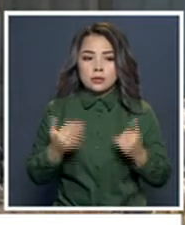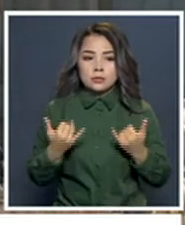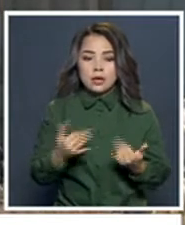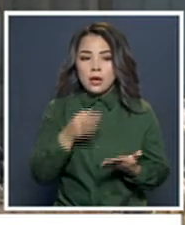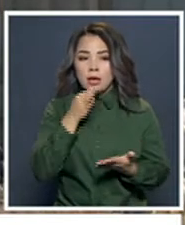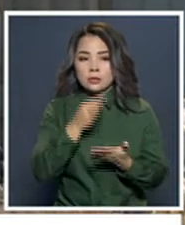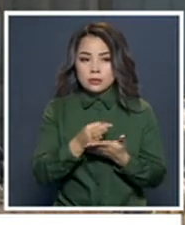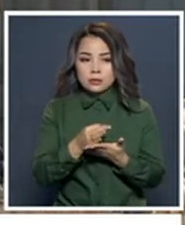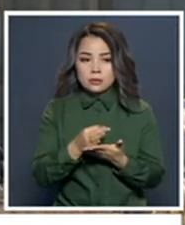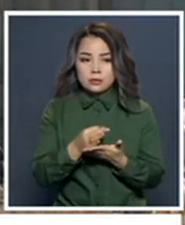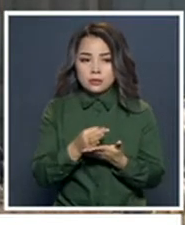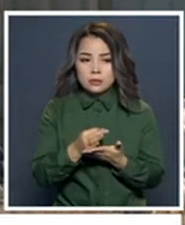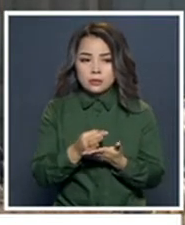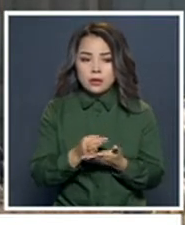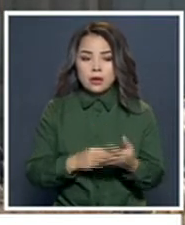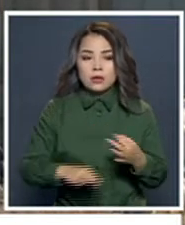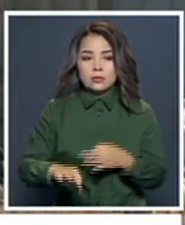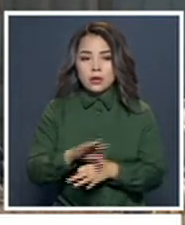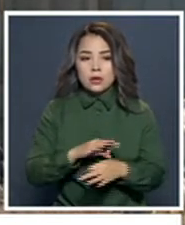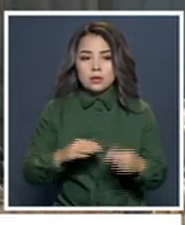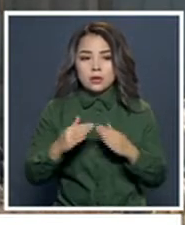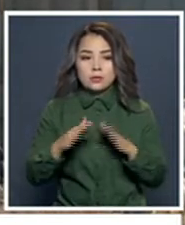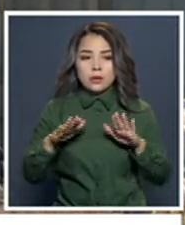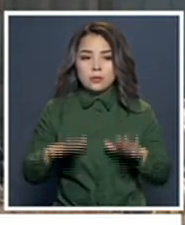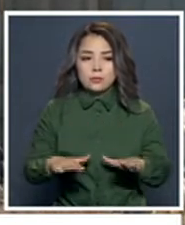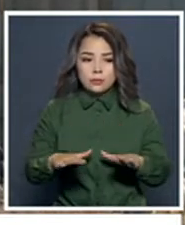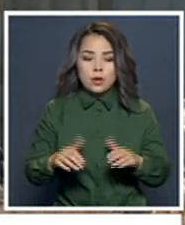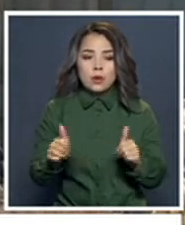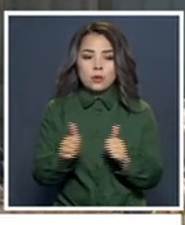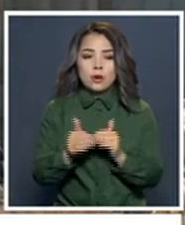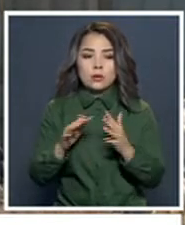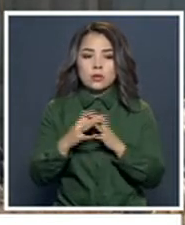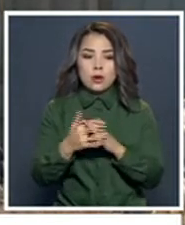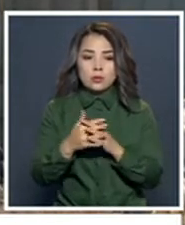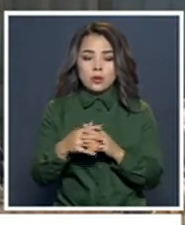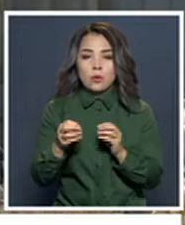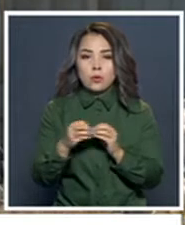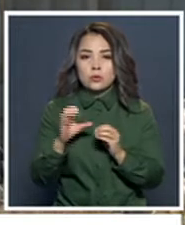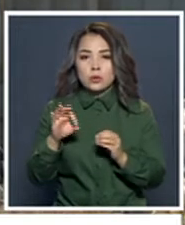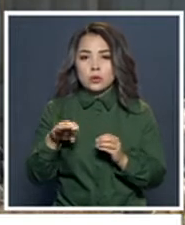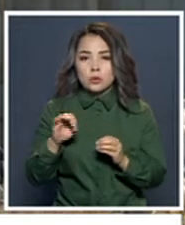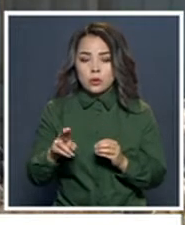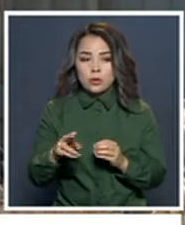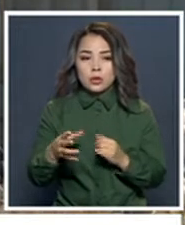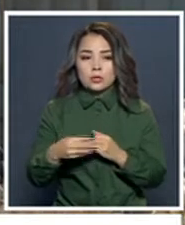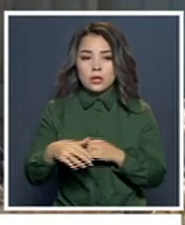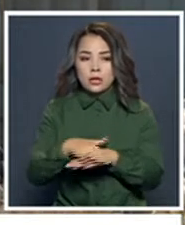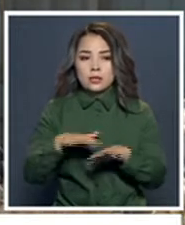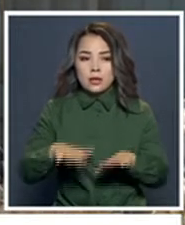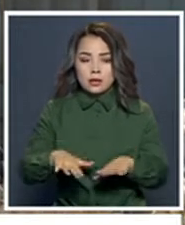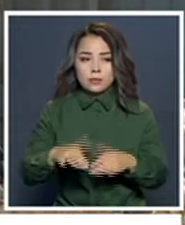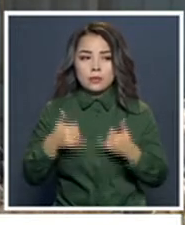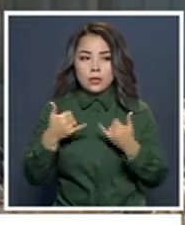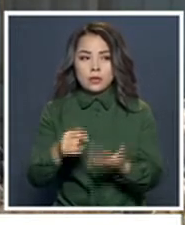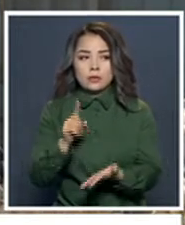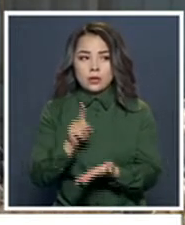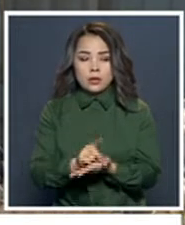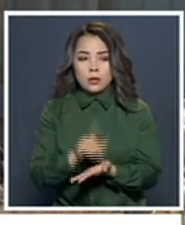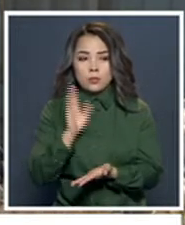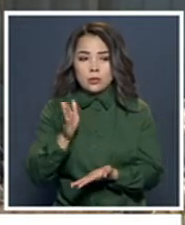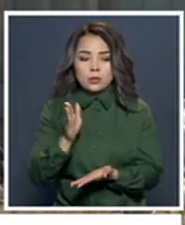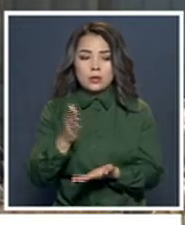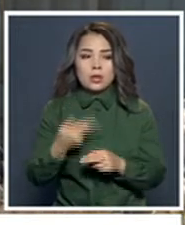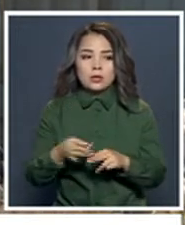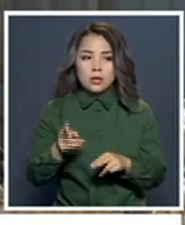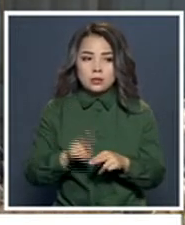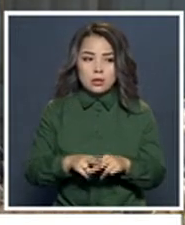кісілерге инфраструктурасы жасалған жерден көрші ауылдан 10-сотық жер бөлінеді деп шешілді. Сол 10-сотық жер бөлінетін